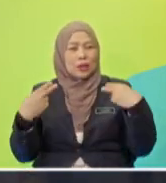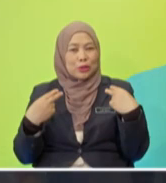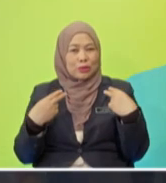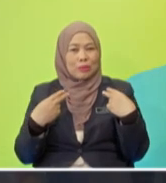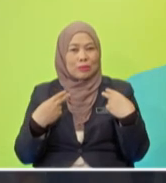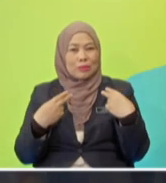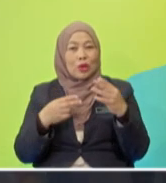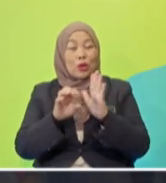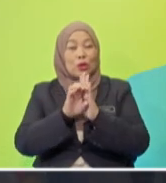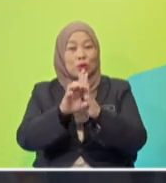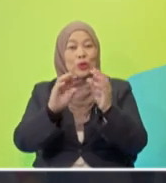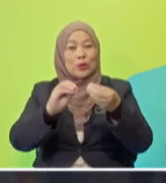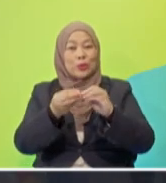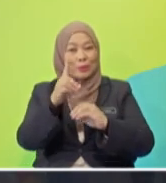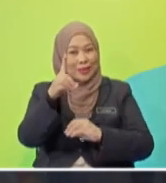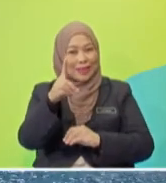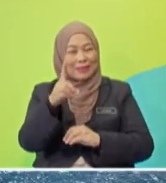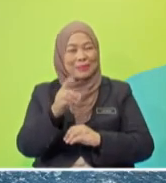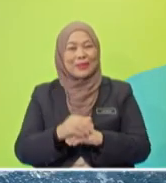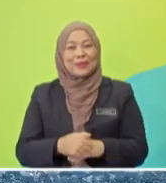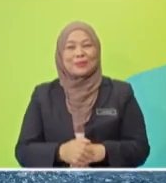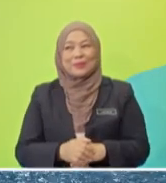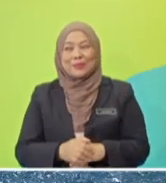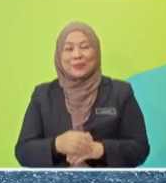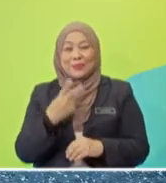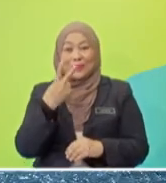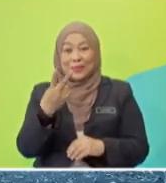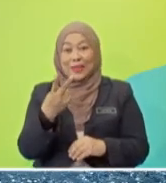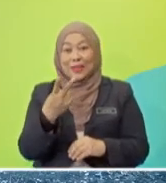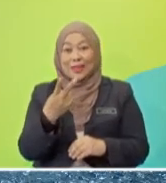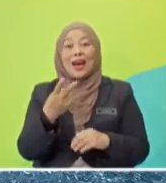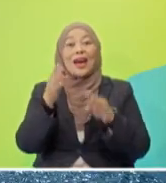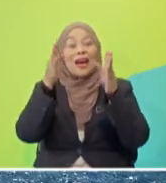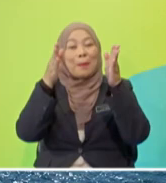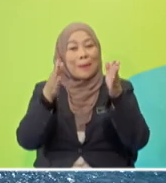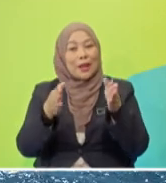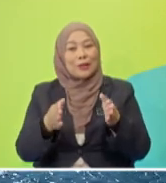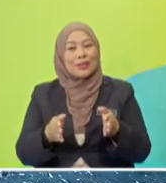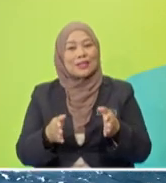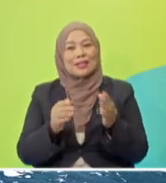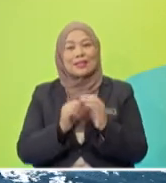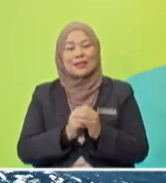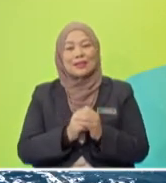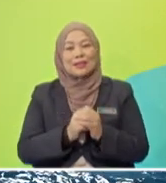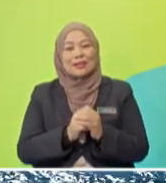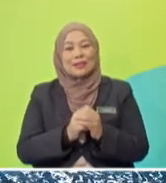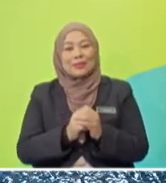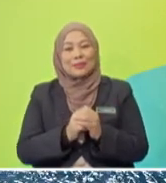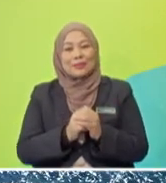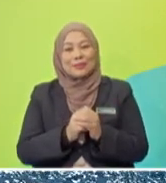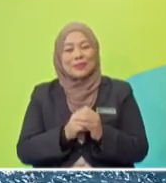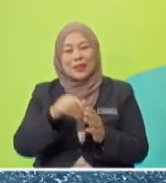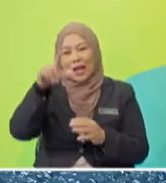contoh dia ialah Oke ini apa ya manusia terdiri daripada